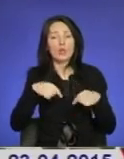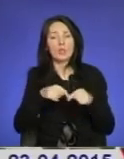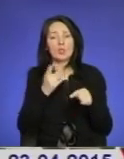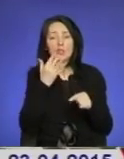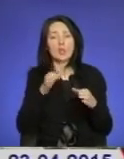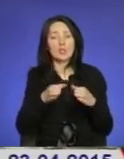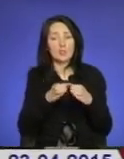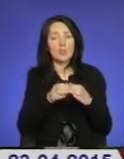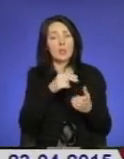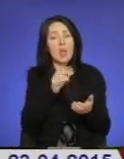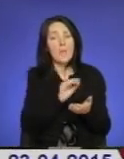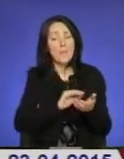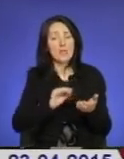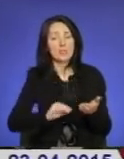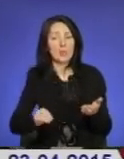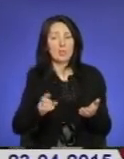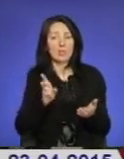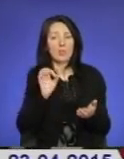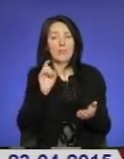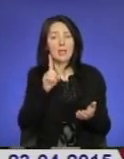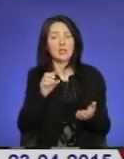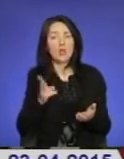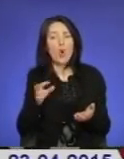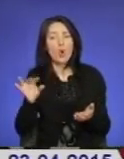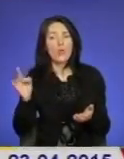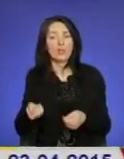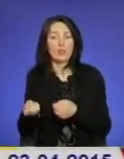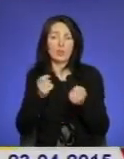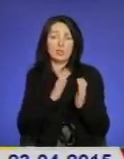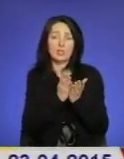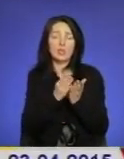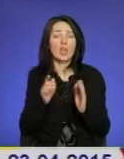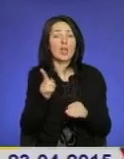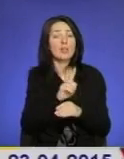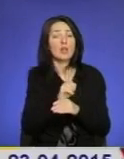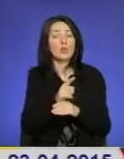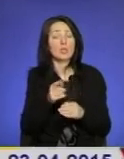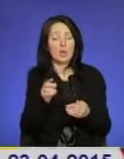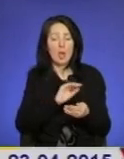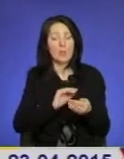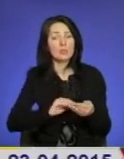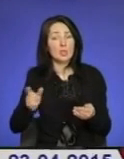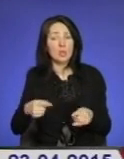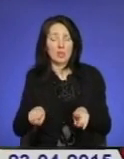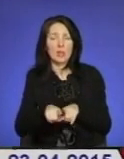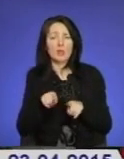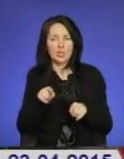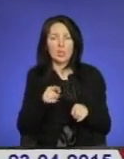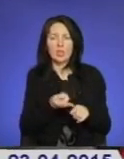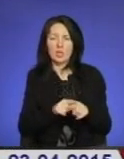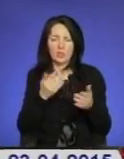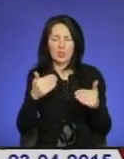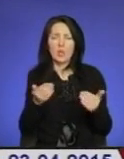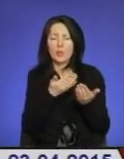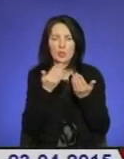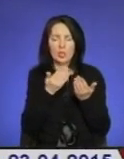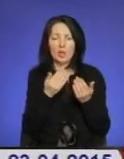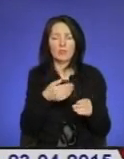Євген Безкоровайний приніс книжки тернопільських письменників, а також ті, які вже прочитав. Все, що має ціну